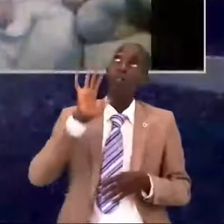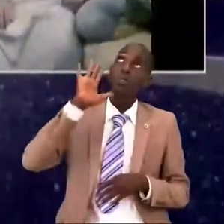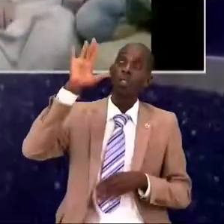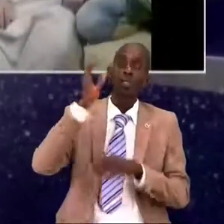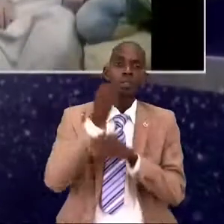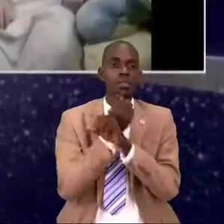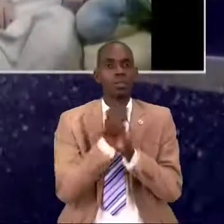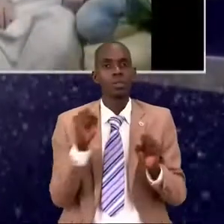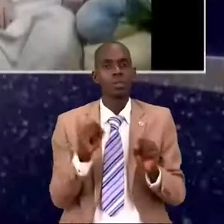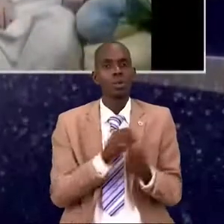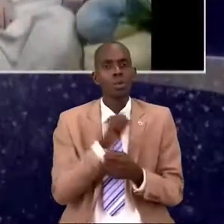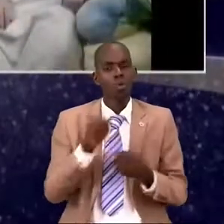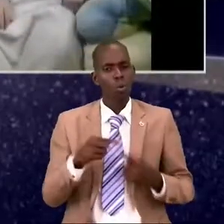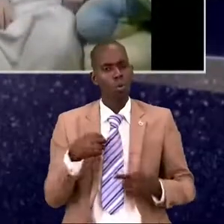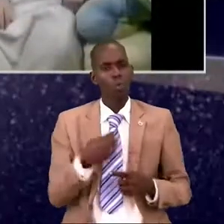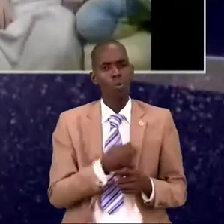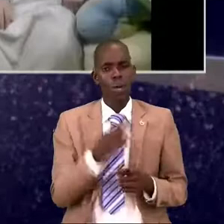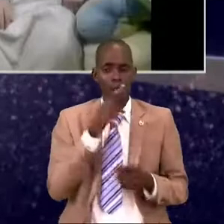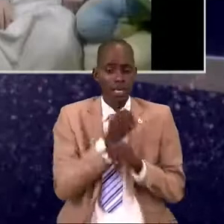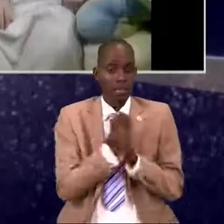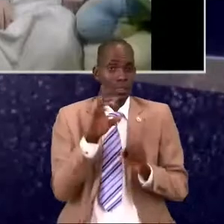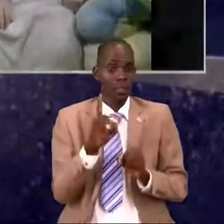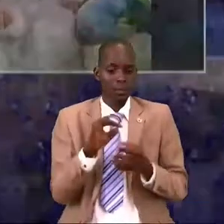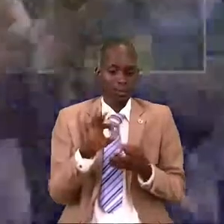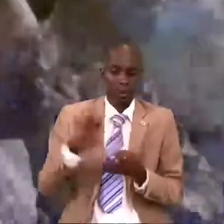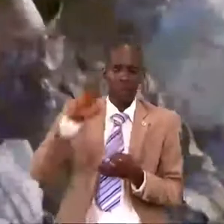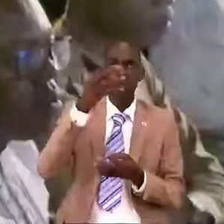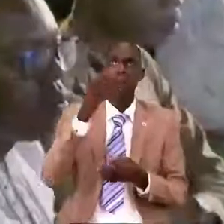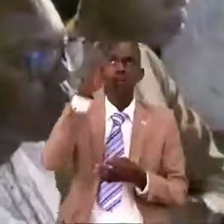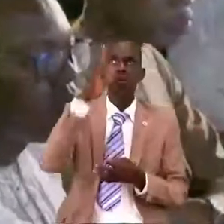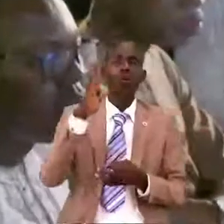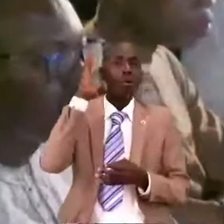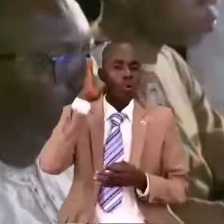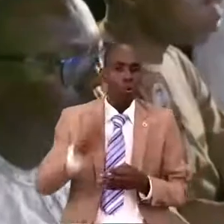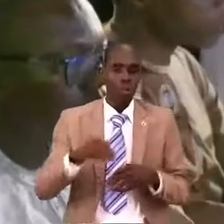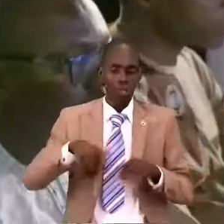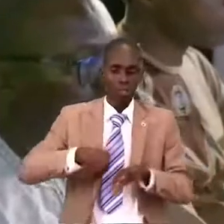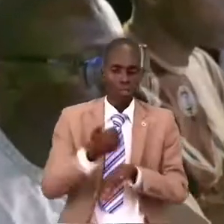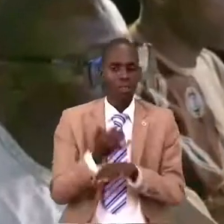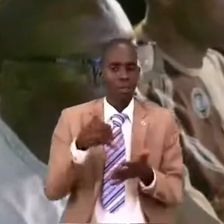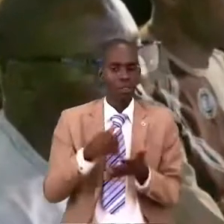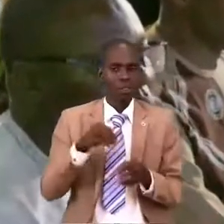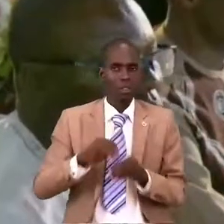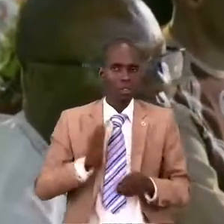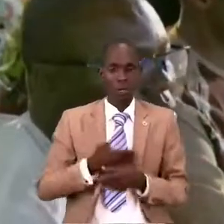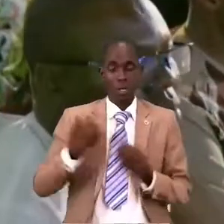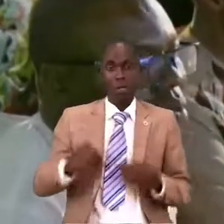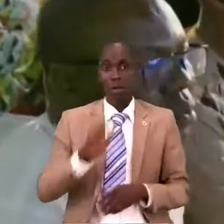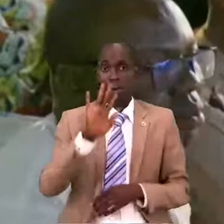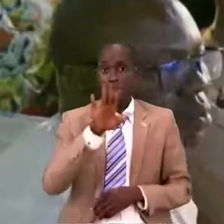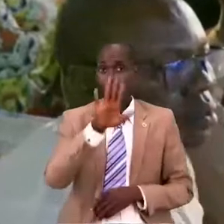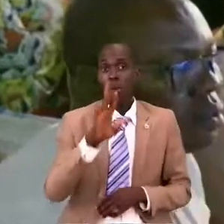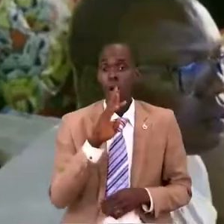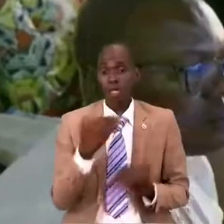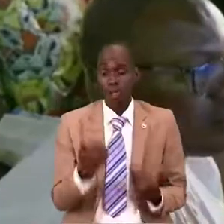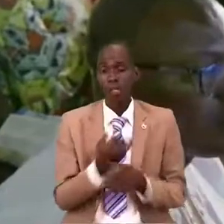l'Esprit de Dieu rend témoin à ton cœur que tes péchés sont pardonnés, que ta vie est transformée, que la justice a